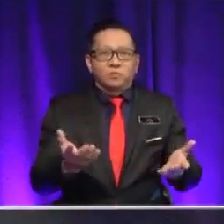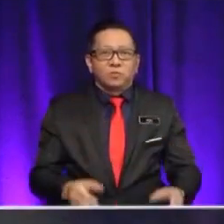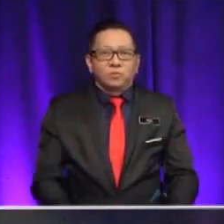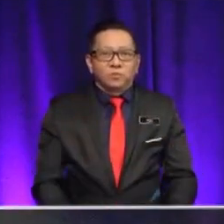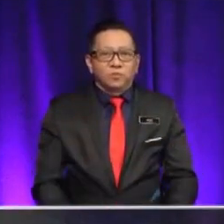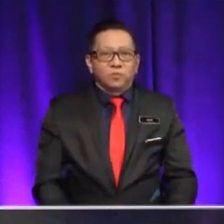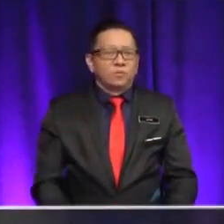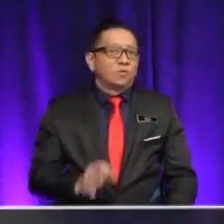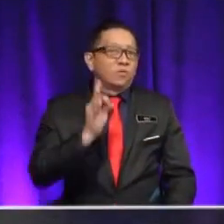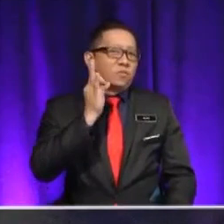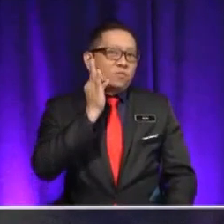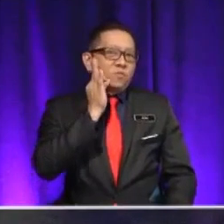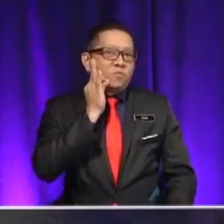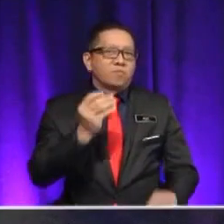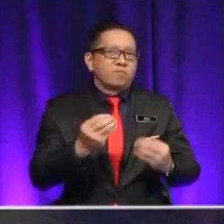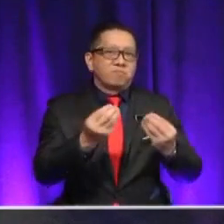Cik Farah nak bagi